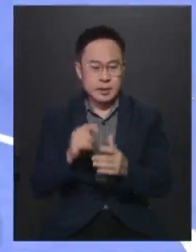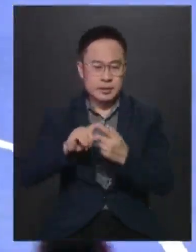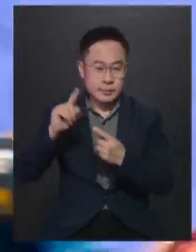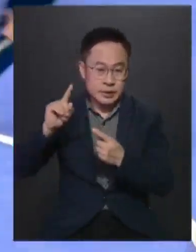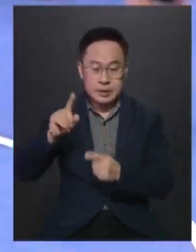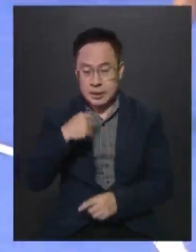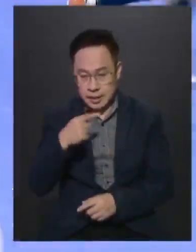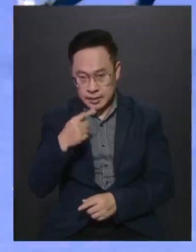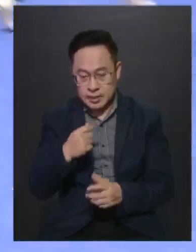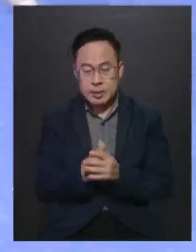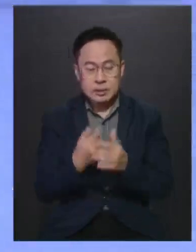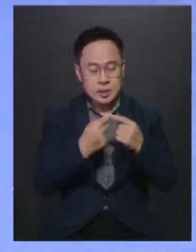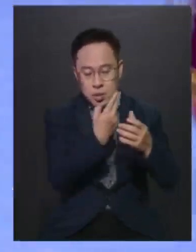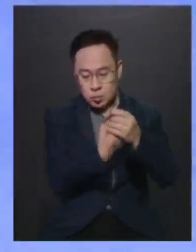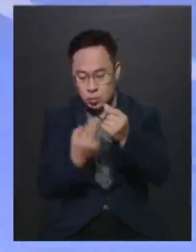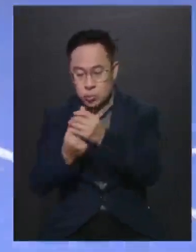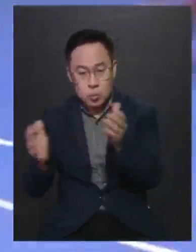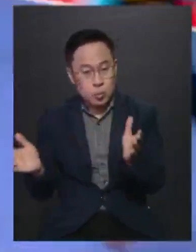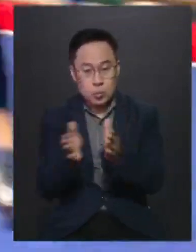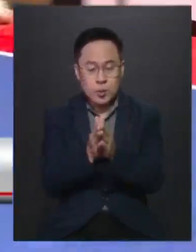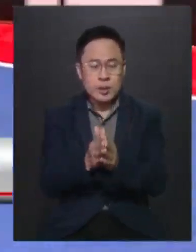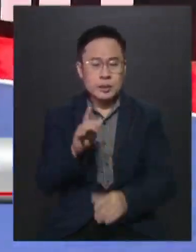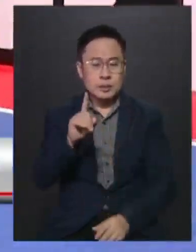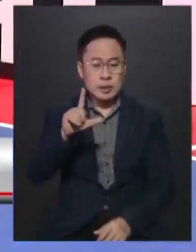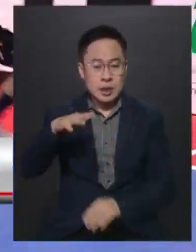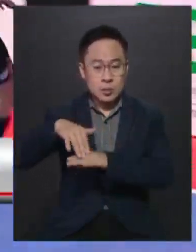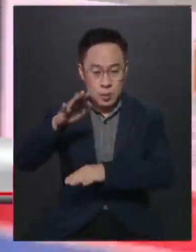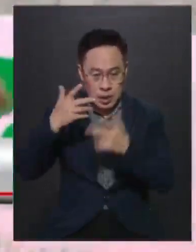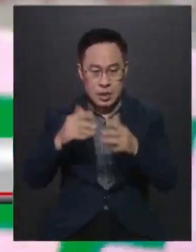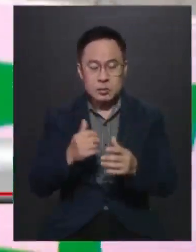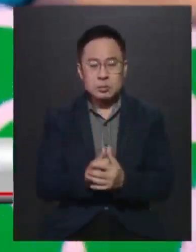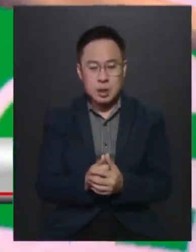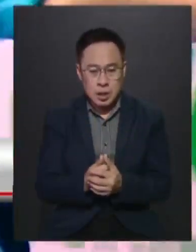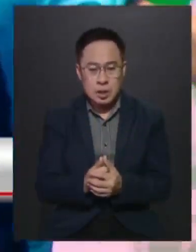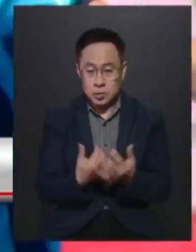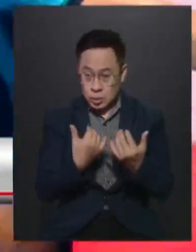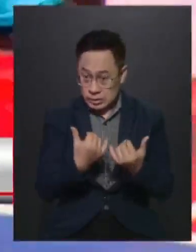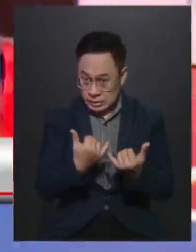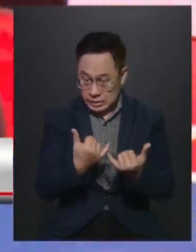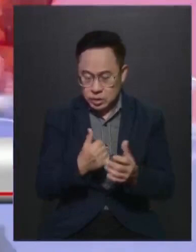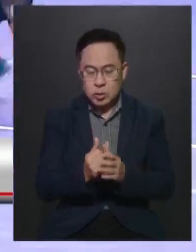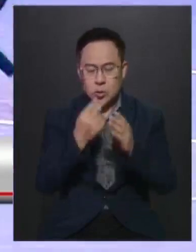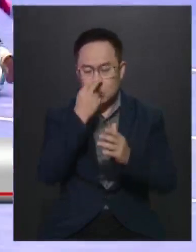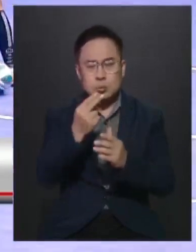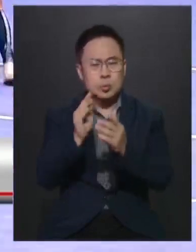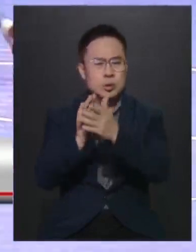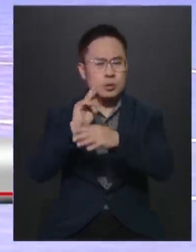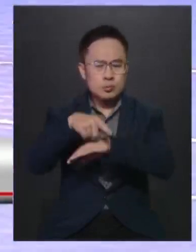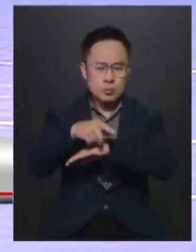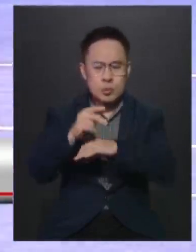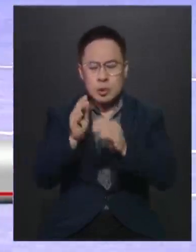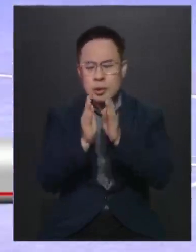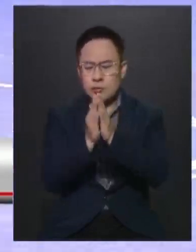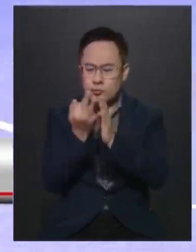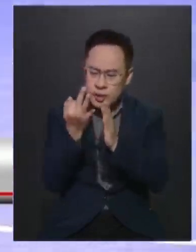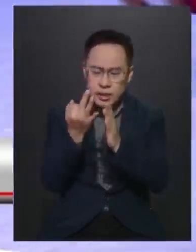1.173 551วิวครับนี่ผมอ่านแบบไม่ให้ตกไปแมแต่วิวดีวเลยนะฮไม่ได้เลยในขณะ